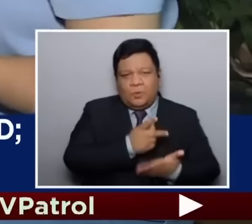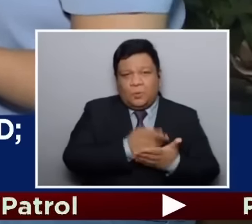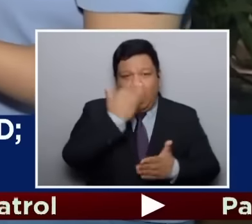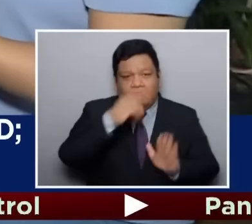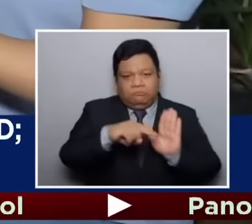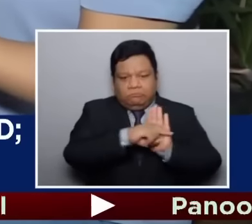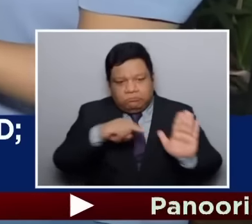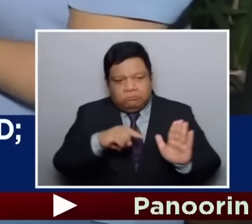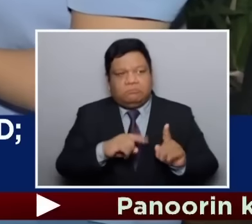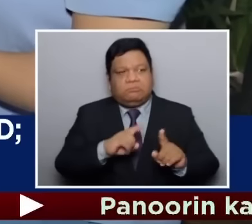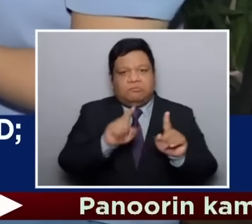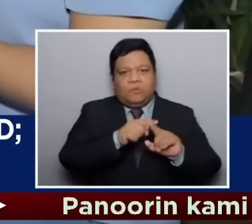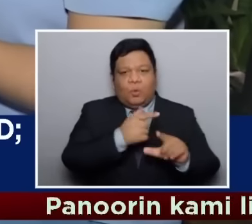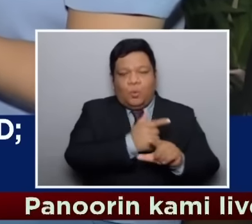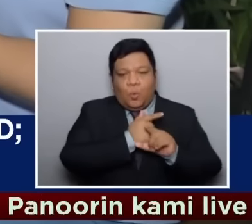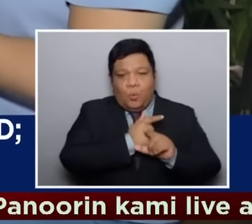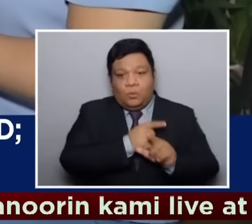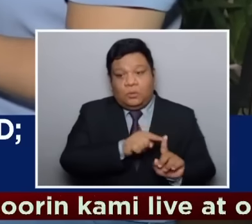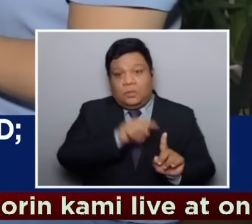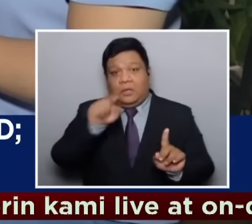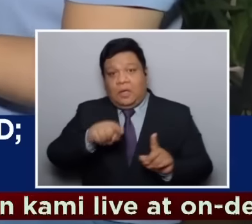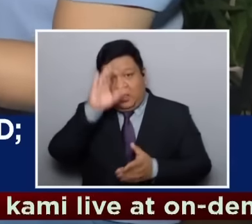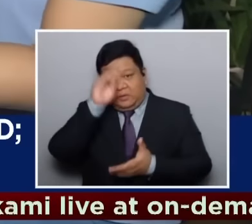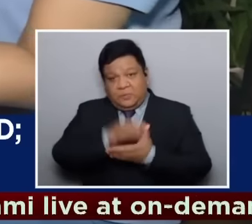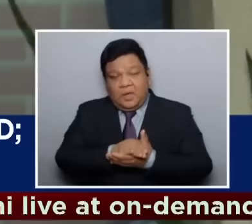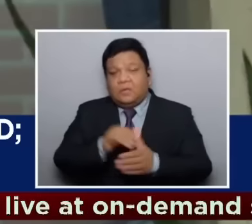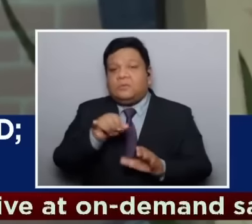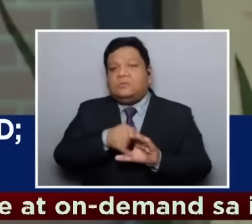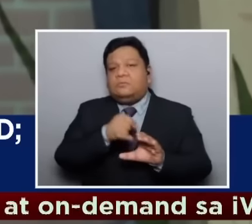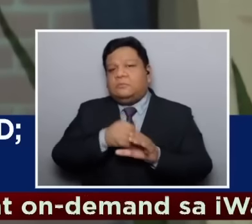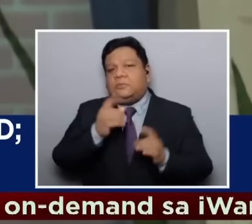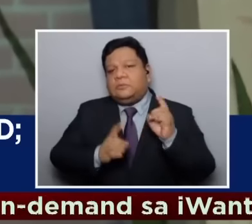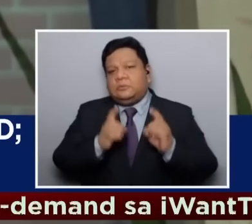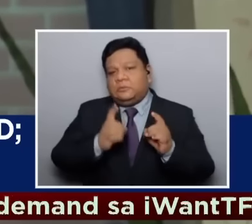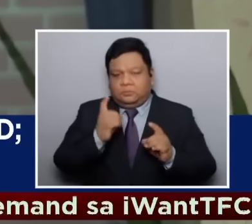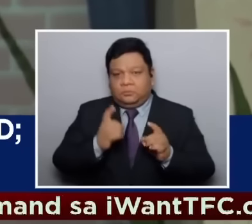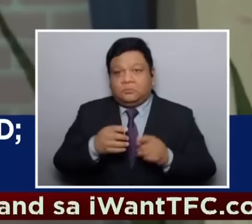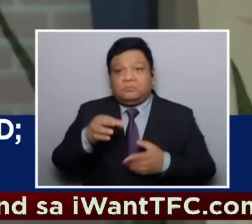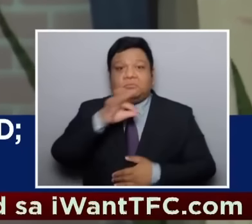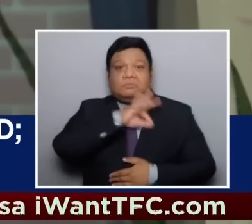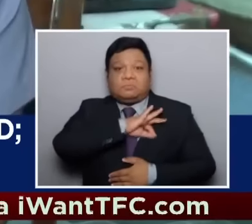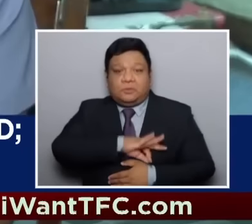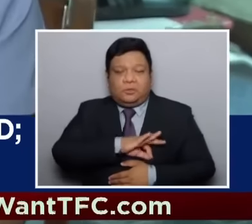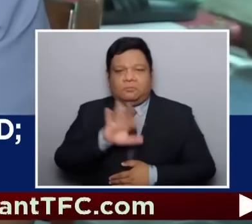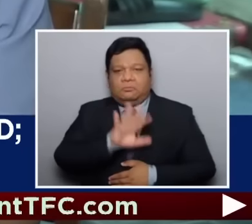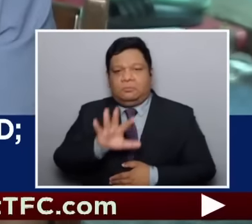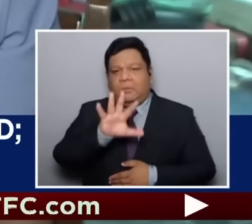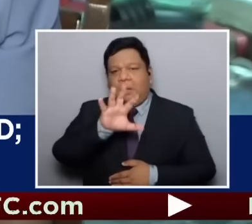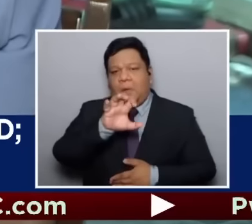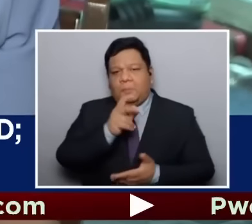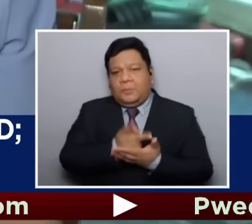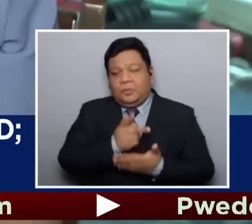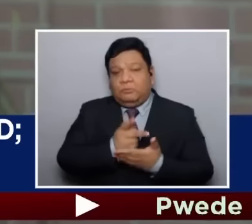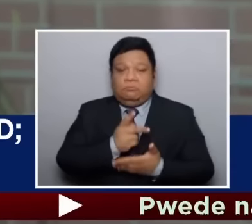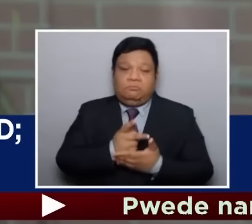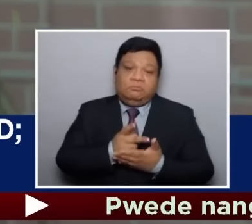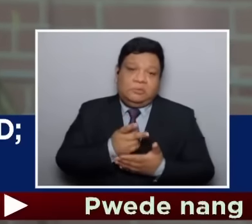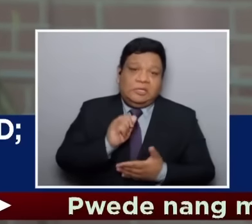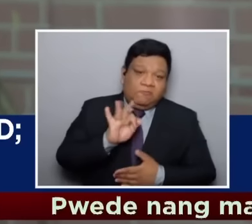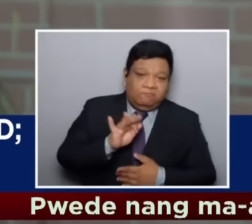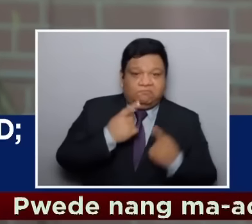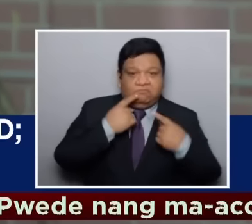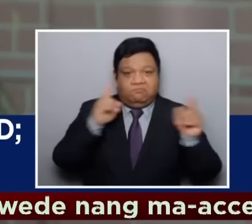Ang kanya namang asawa, isang jeepney driver na kumikita ng hanggang 500 piso kung maswerteng makapasada.